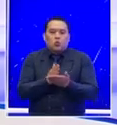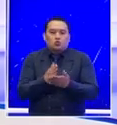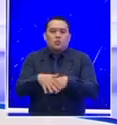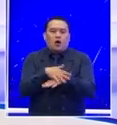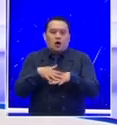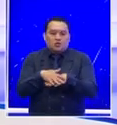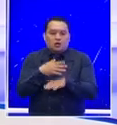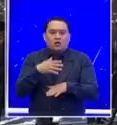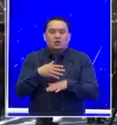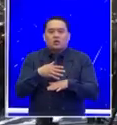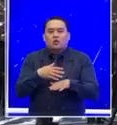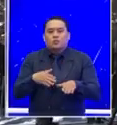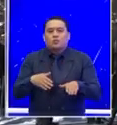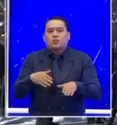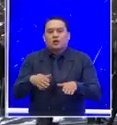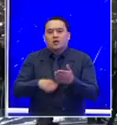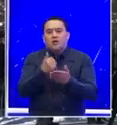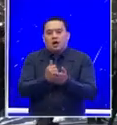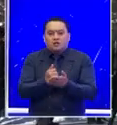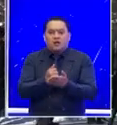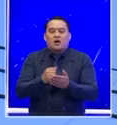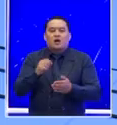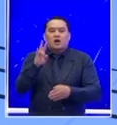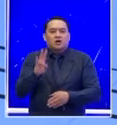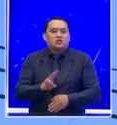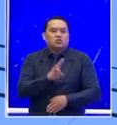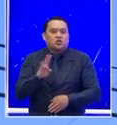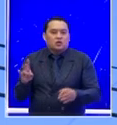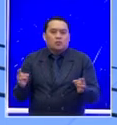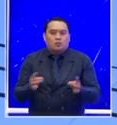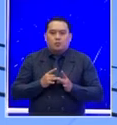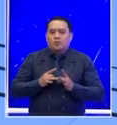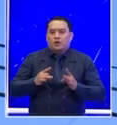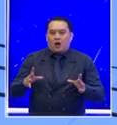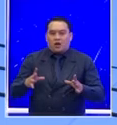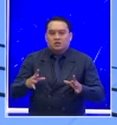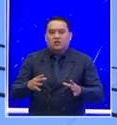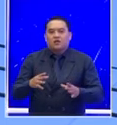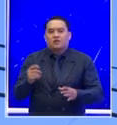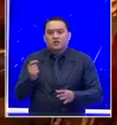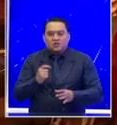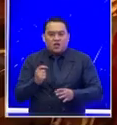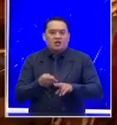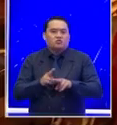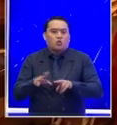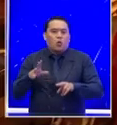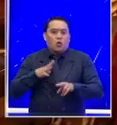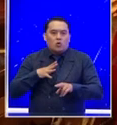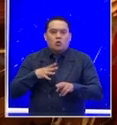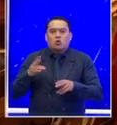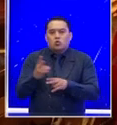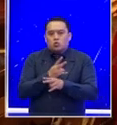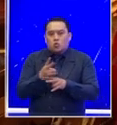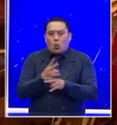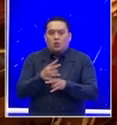жителям страны в связи с приближением главного христианского праздника Светлого Христового Воскресения. Таким образом, в пасхальную ночь